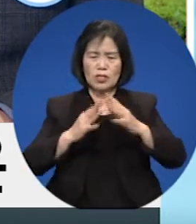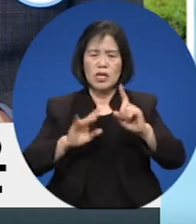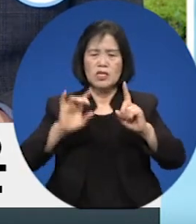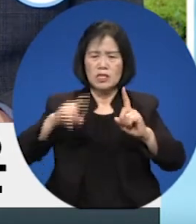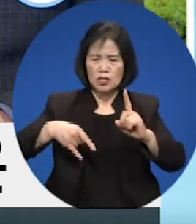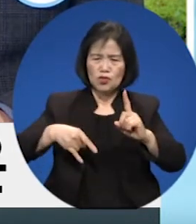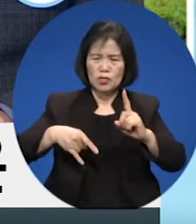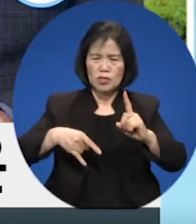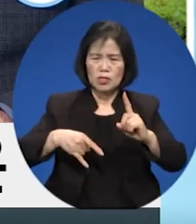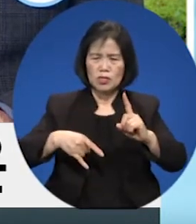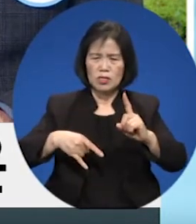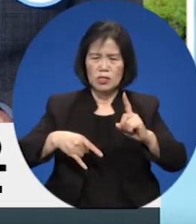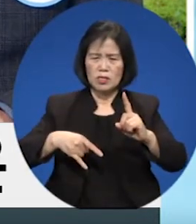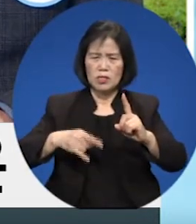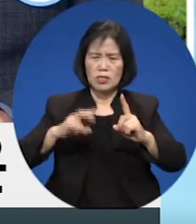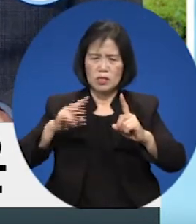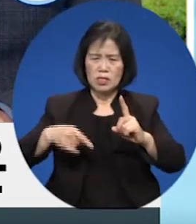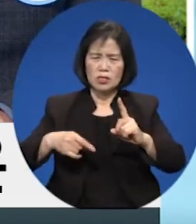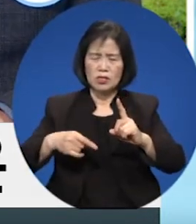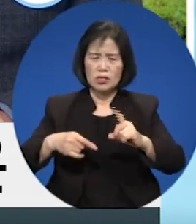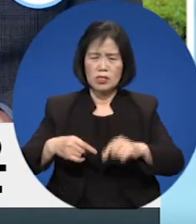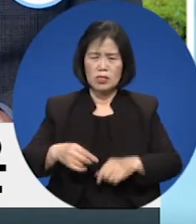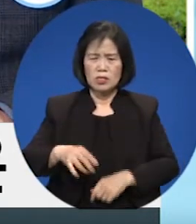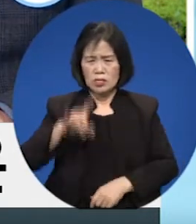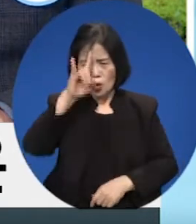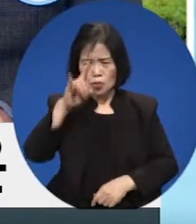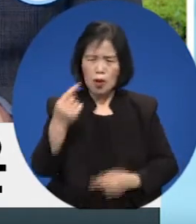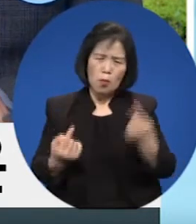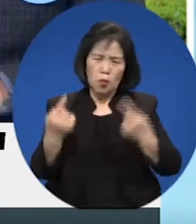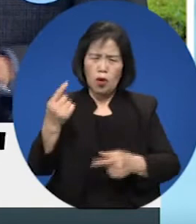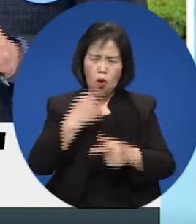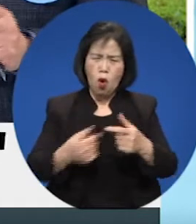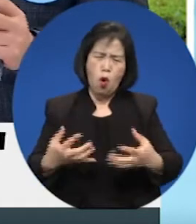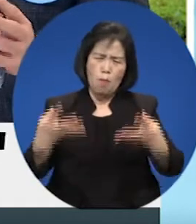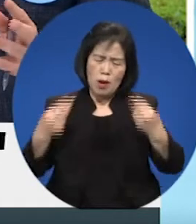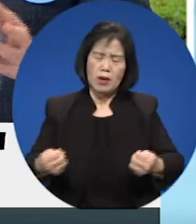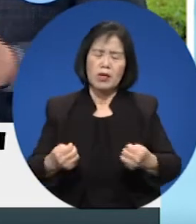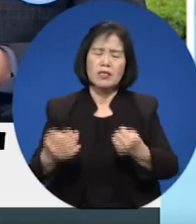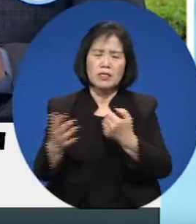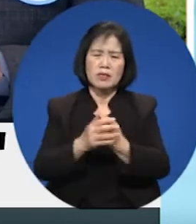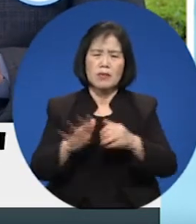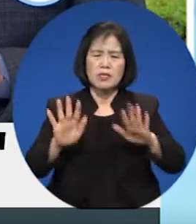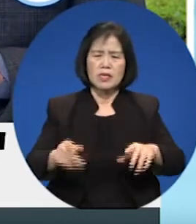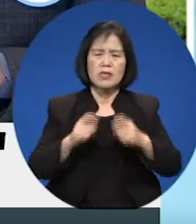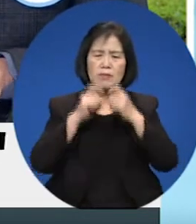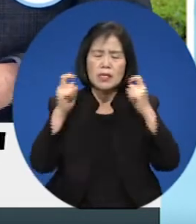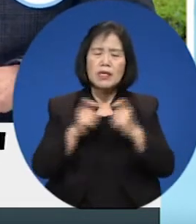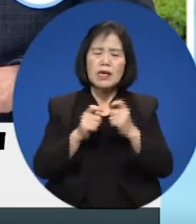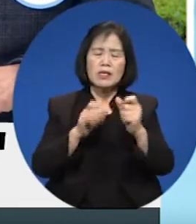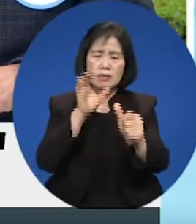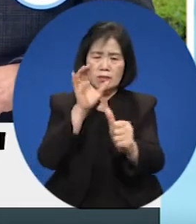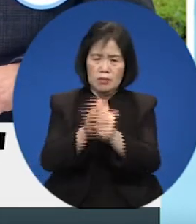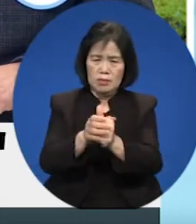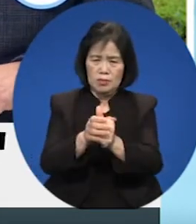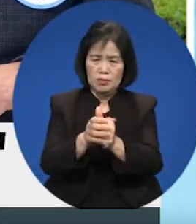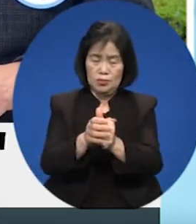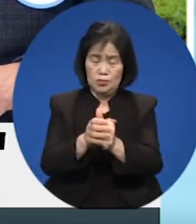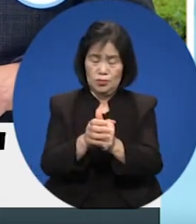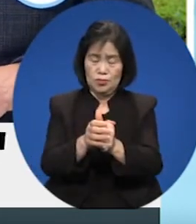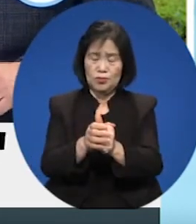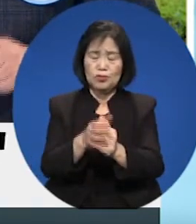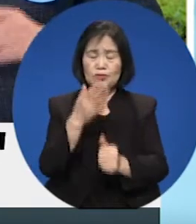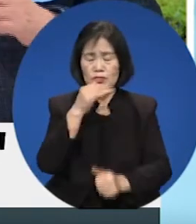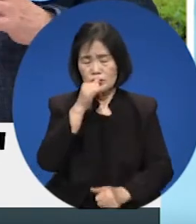h4 매출 보다 훨씬 높아요 어 어 그렇기 때문에 이제는 민간에서 할 수 있는 부분들이 있기